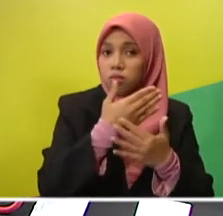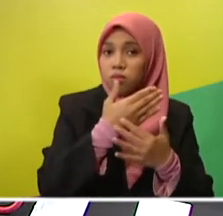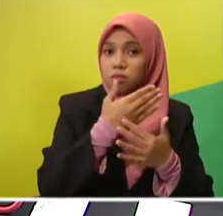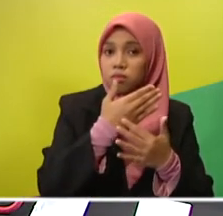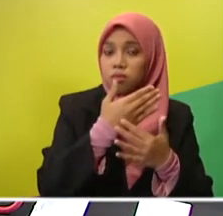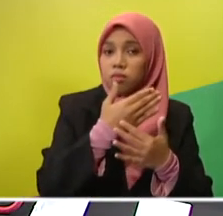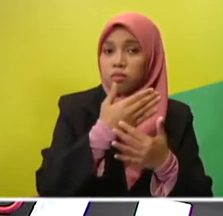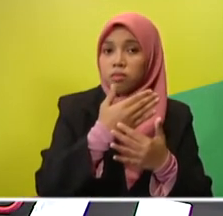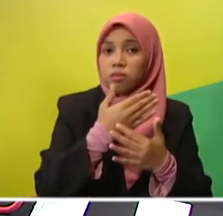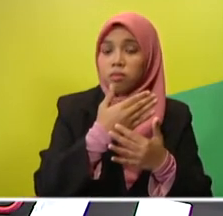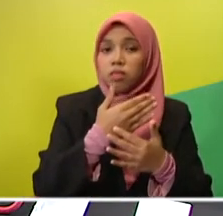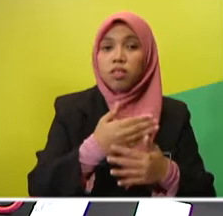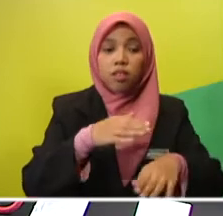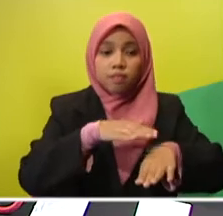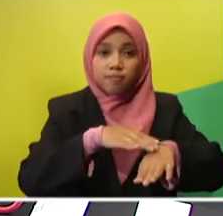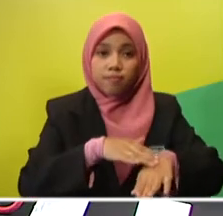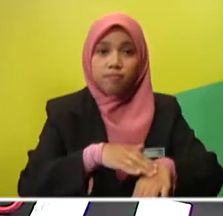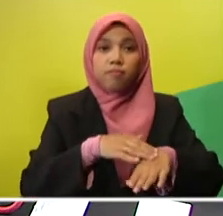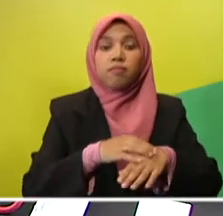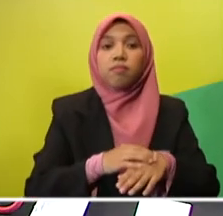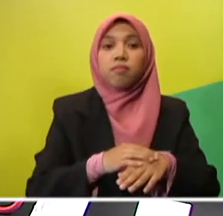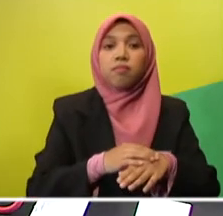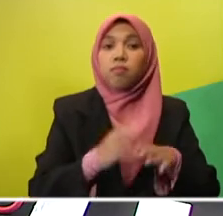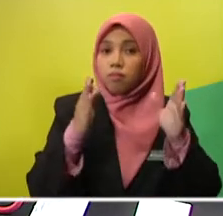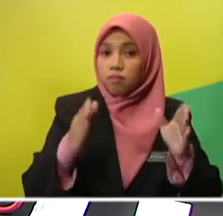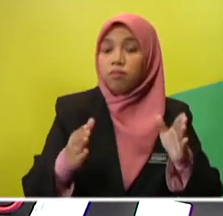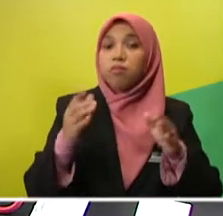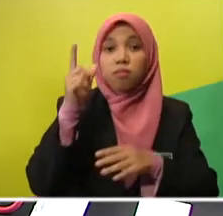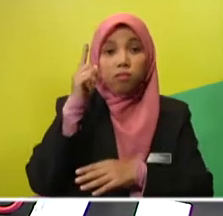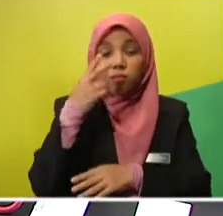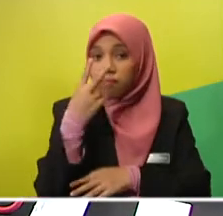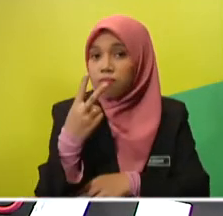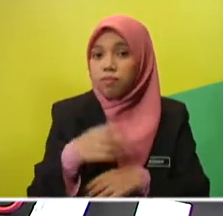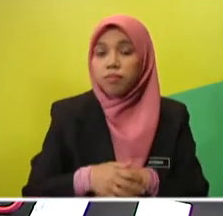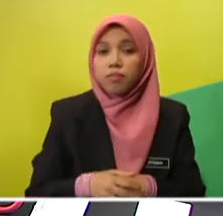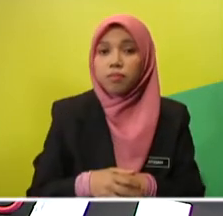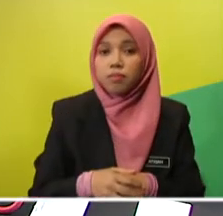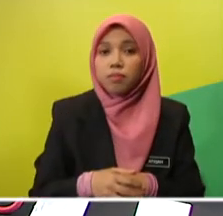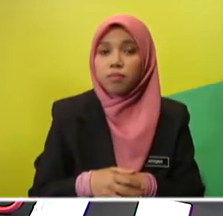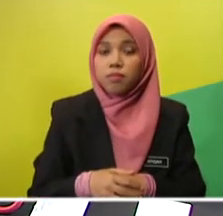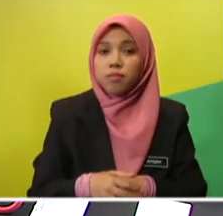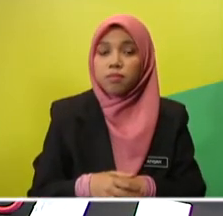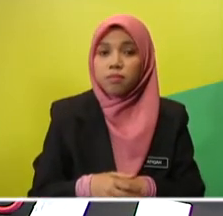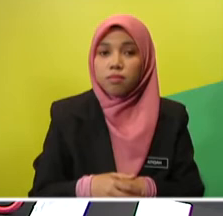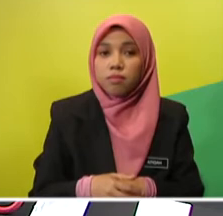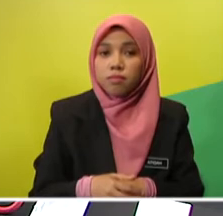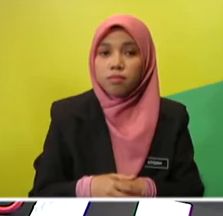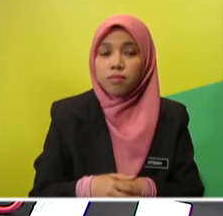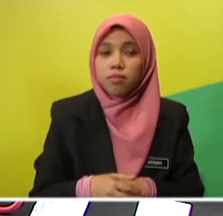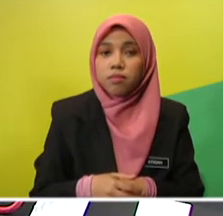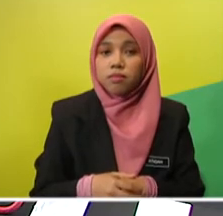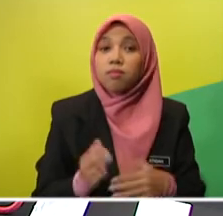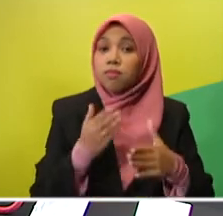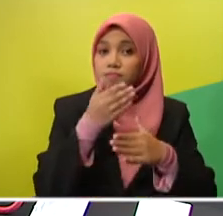Okey, dan seterusnya, tangan klien melerik dan memegang bahagian atas siku pemandu celik. Okey, dan